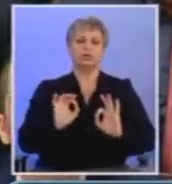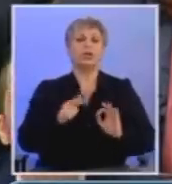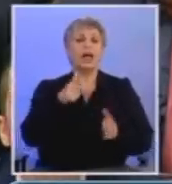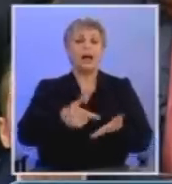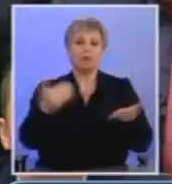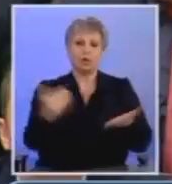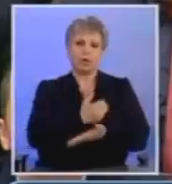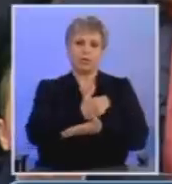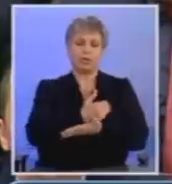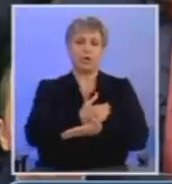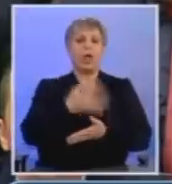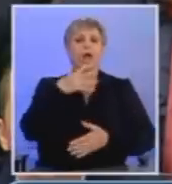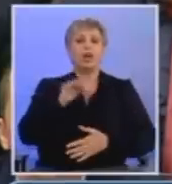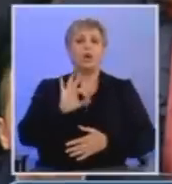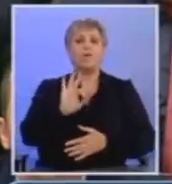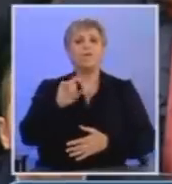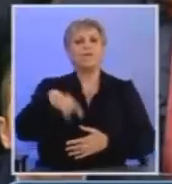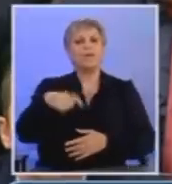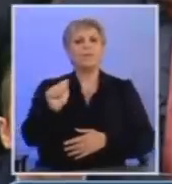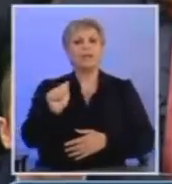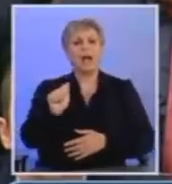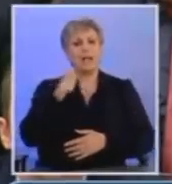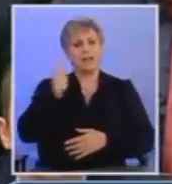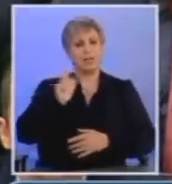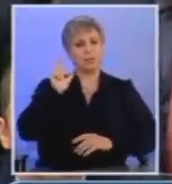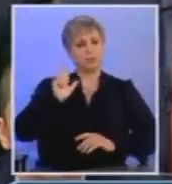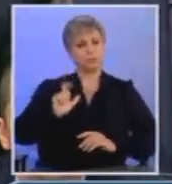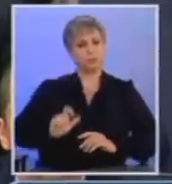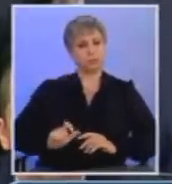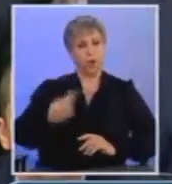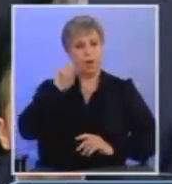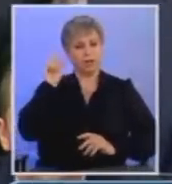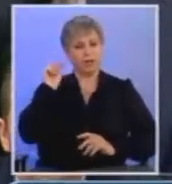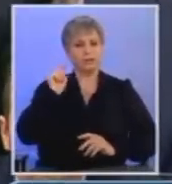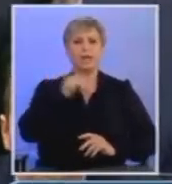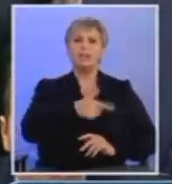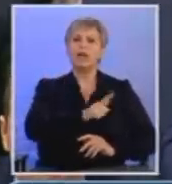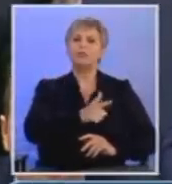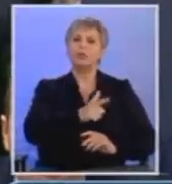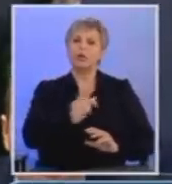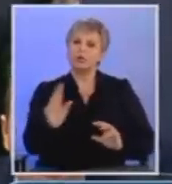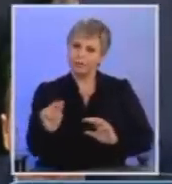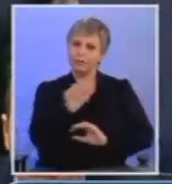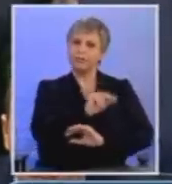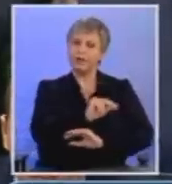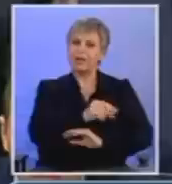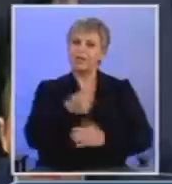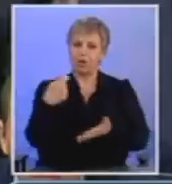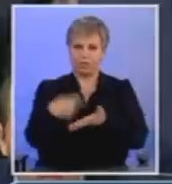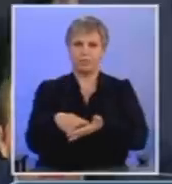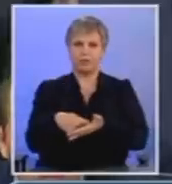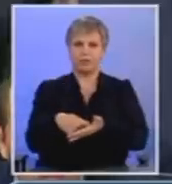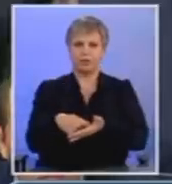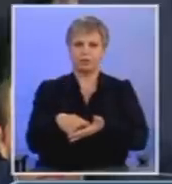ΦΠΑ θα πληρώσει και ο εκατομμυριούχος, θα πληρώσει και ο φτωχός. Και βεβαίως δεν θα έχει καμία